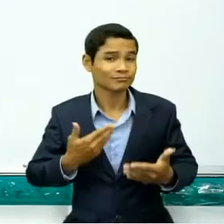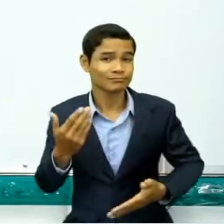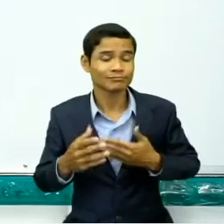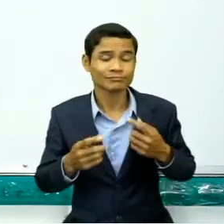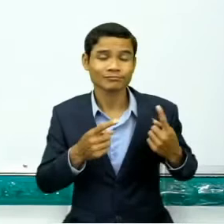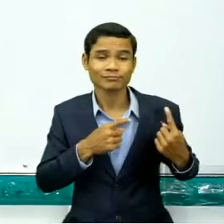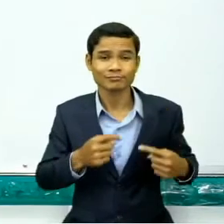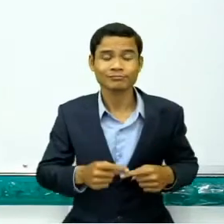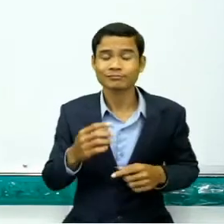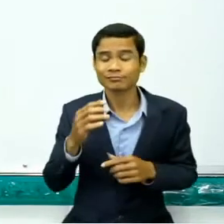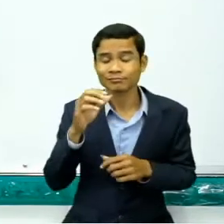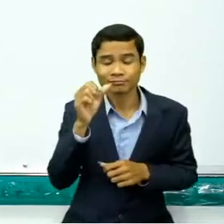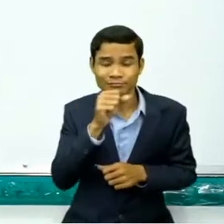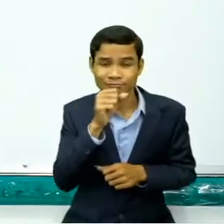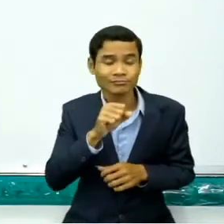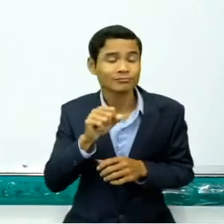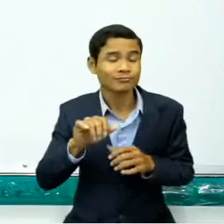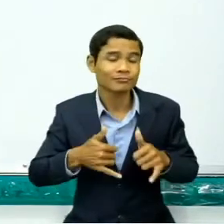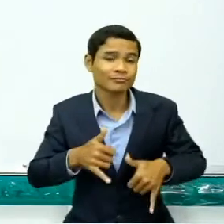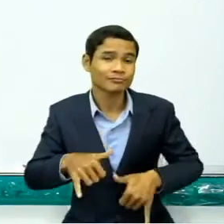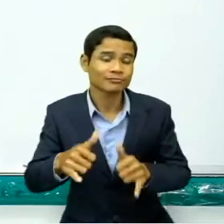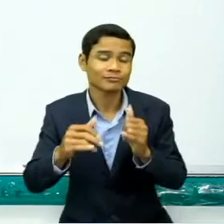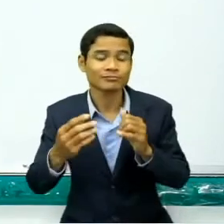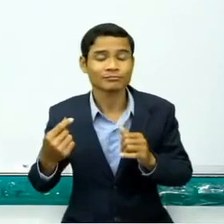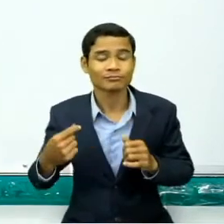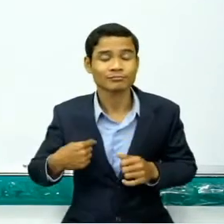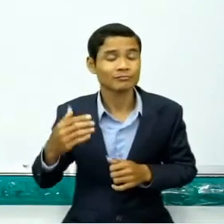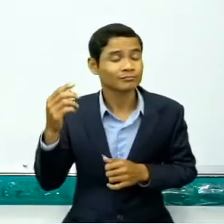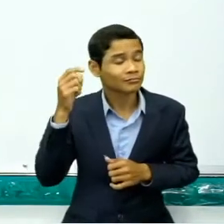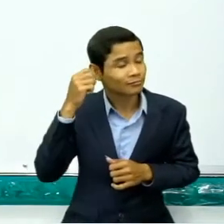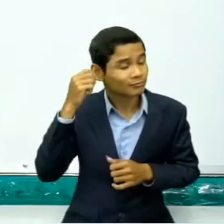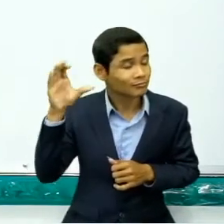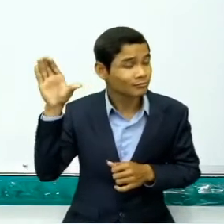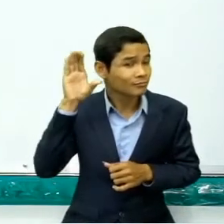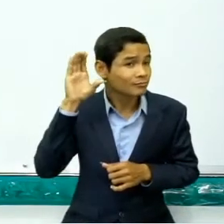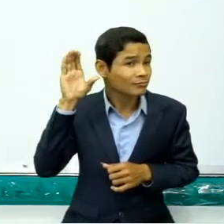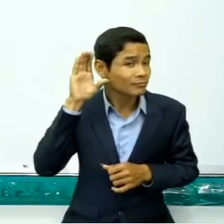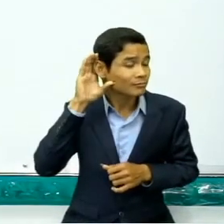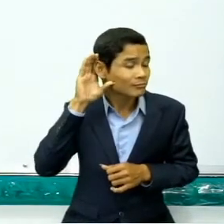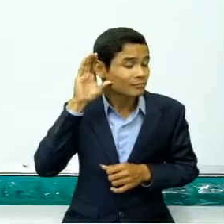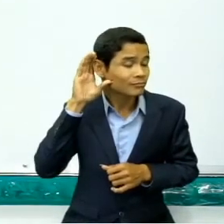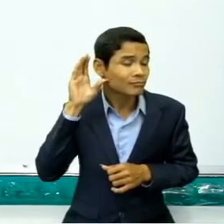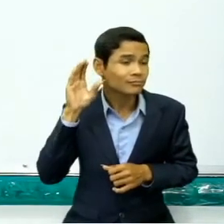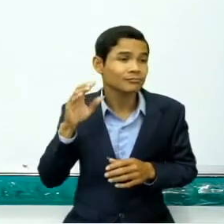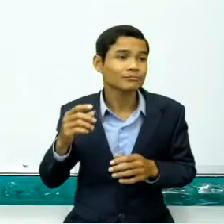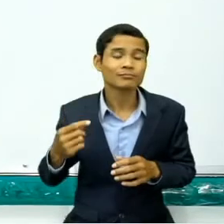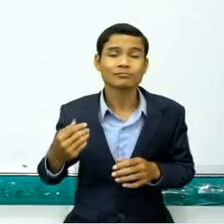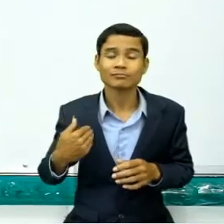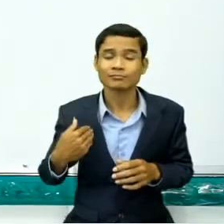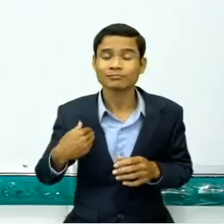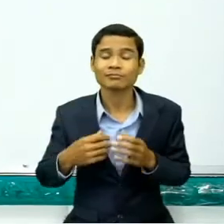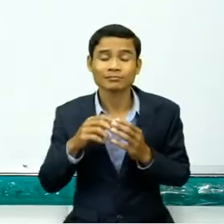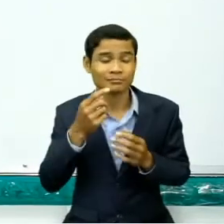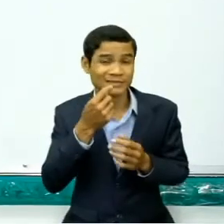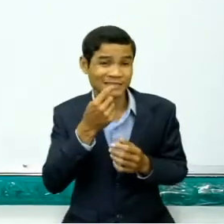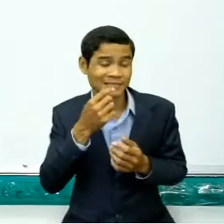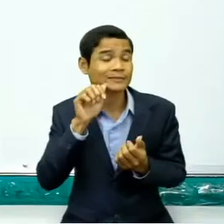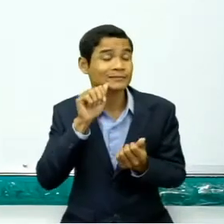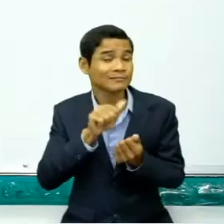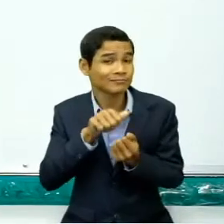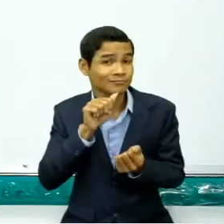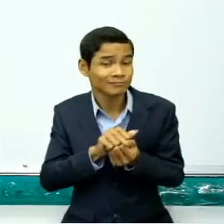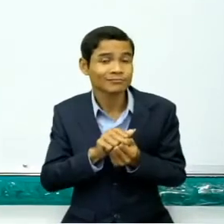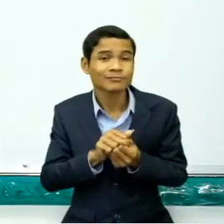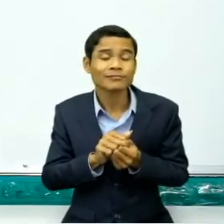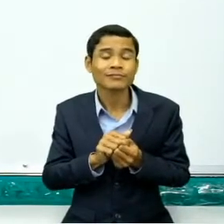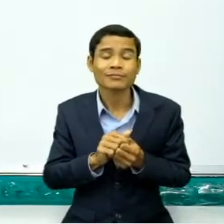chen khnyom chrieng leng men tro chea sdap so sam leng men tieng thmeing tuk tum pi a